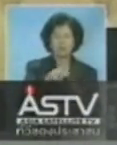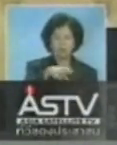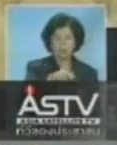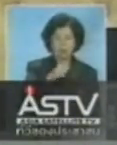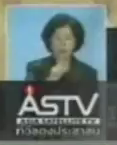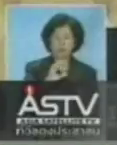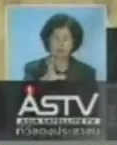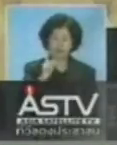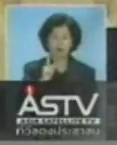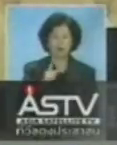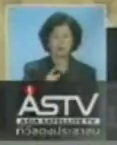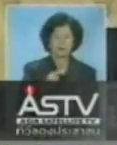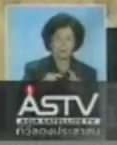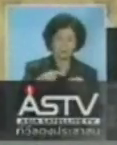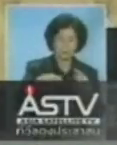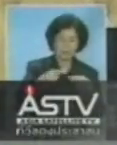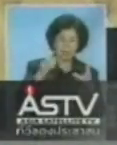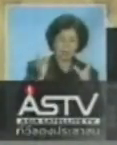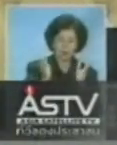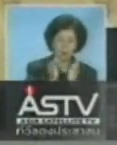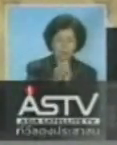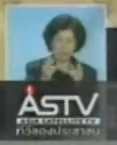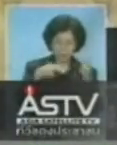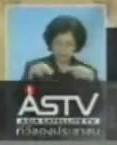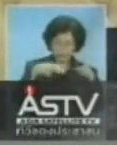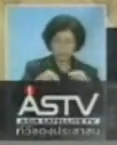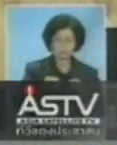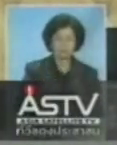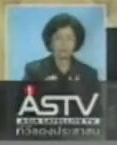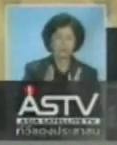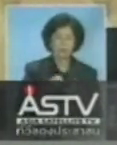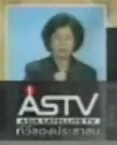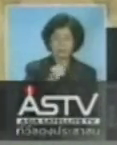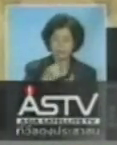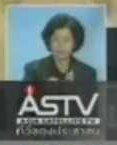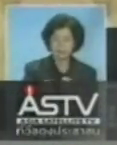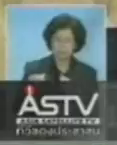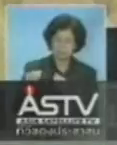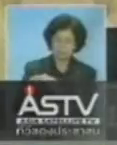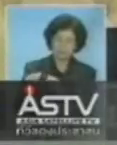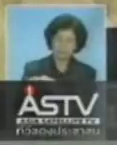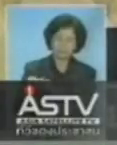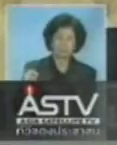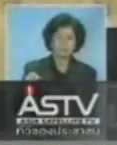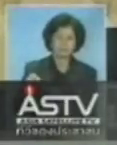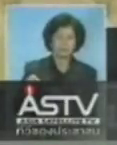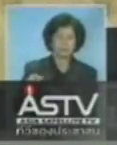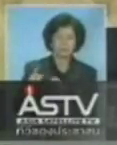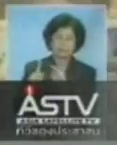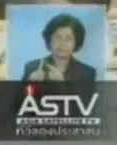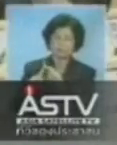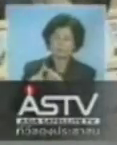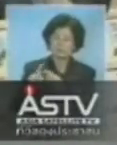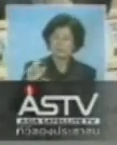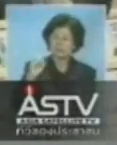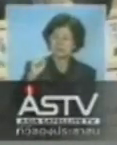อดีตรัฐมนตรีว่าการกระทรวงเทคโนโลยีสารสนเทศและการสื่อสารและนายไกรสอนพรสุธีปลัดกระทรวงออกจากตำแหน่งตามมาตร